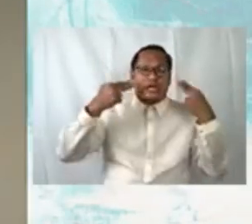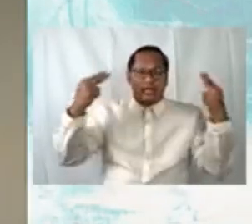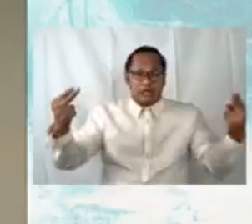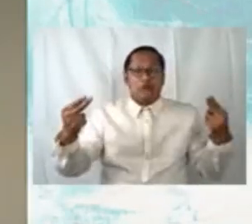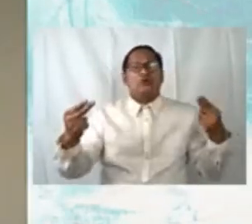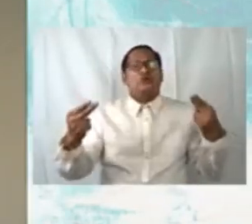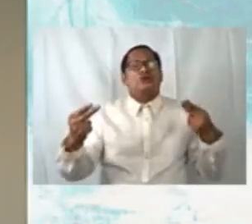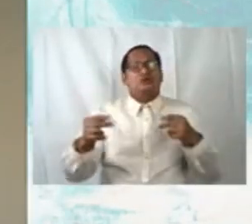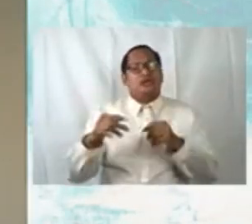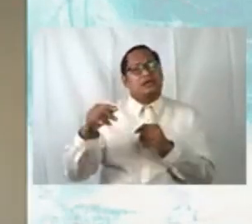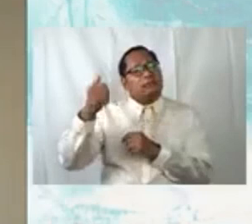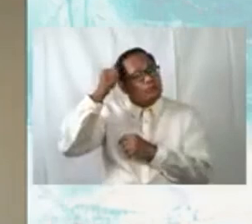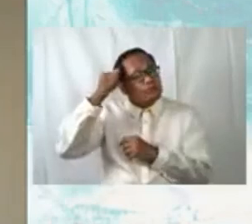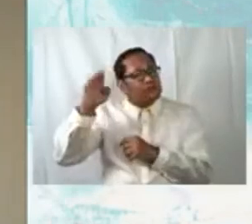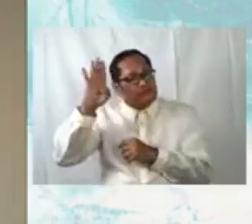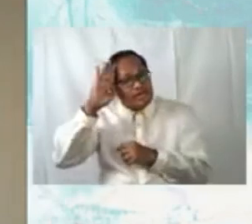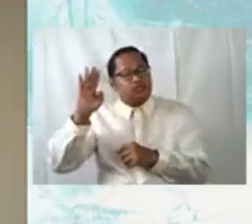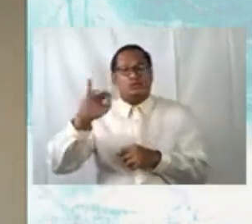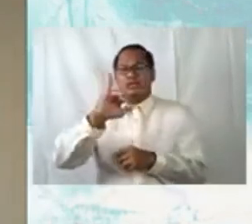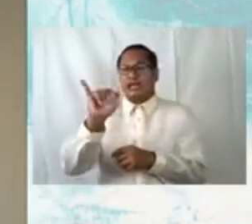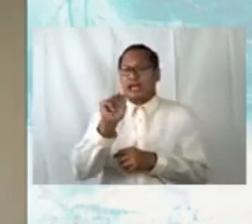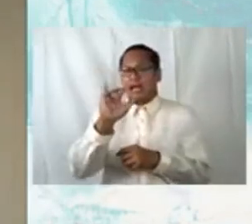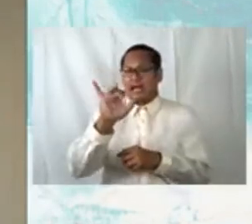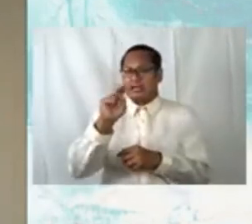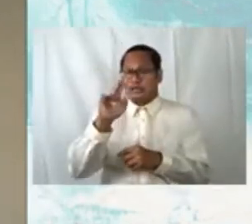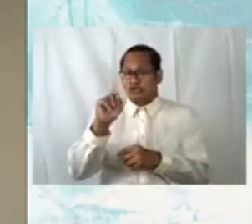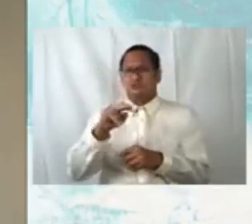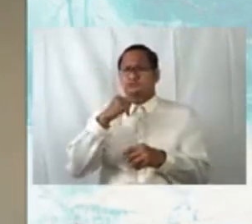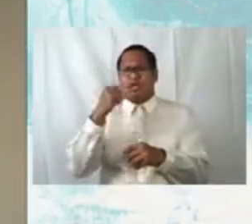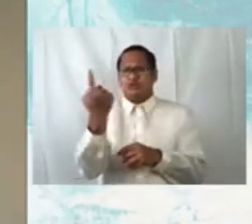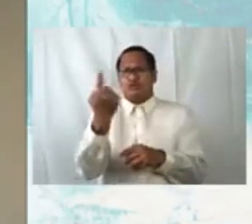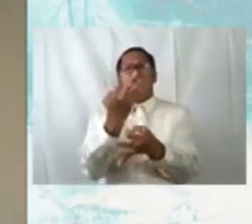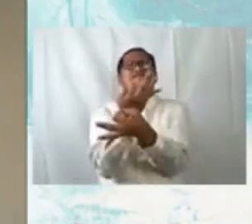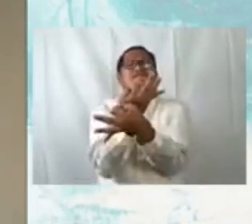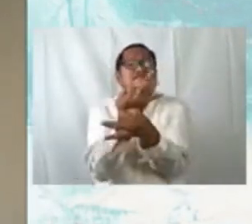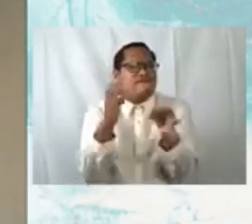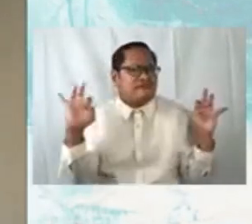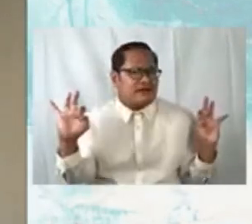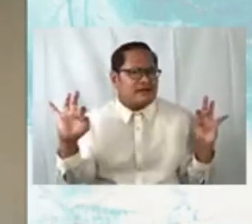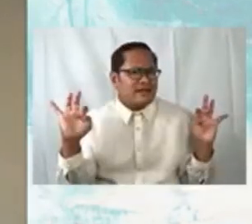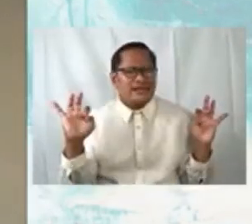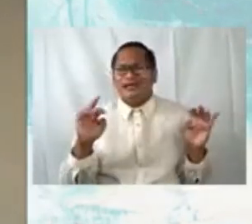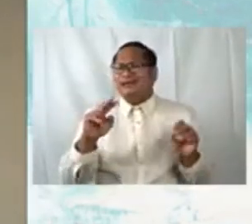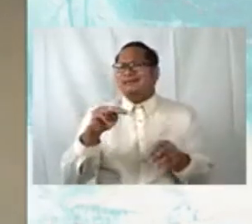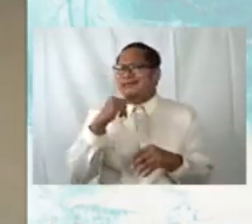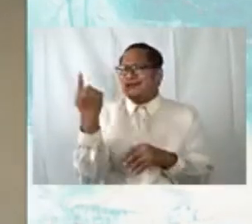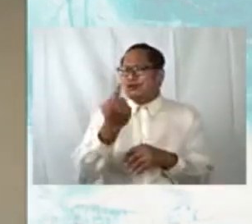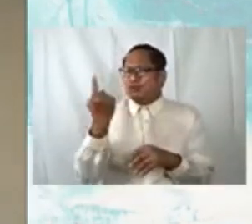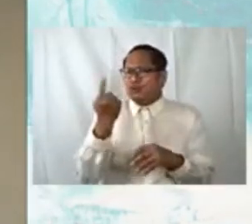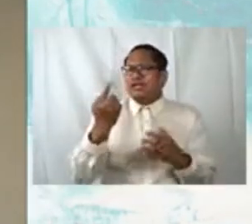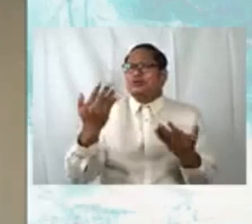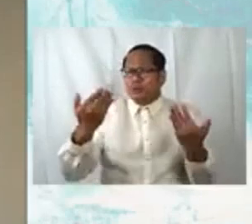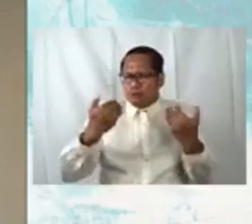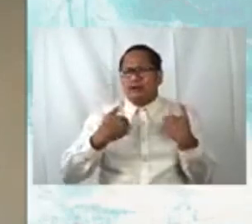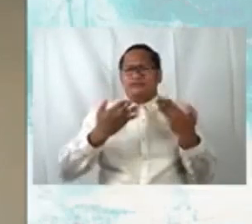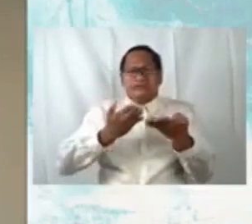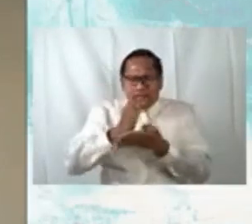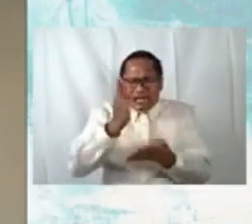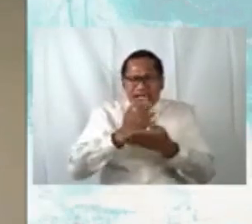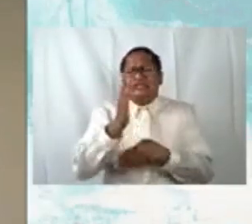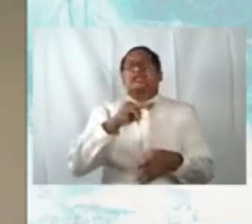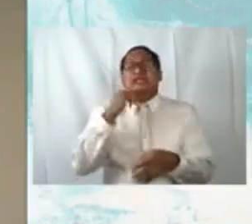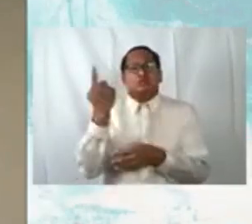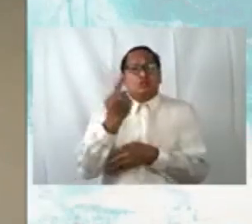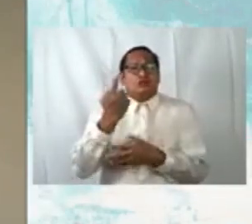Jacinto. Hindi sapat ang maging malaya lamang. Hindi sapat ang magkaroon ng karapatan. Hindi sapat